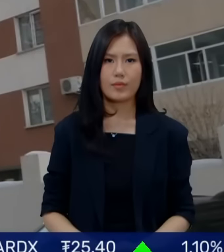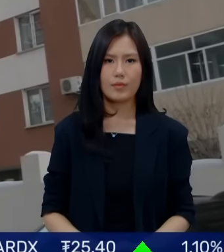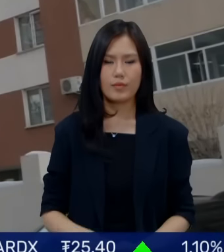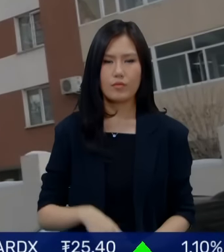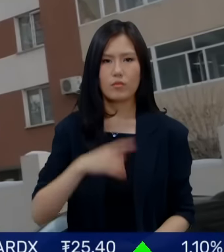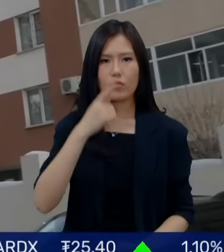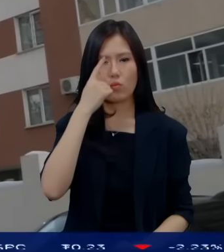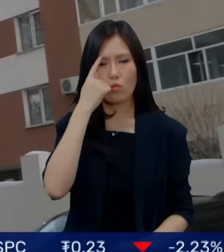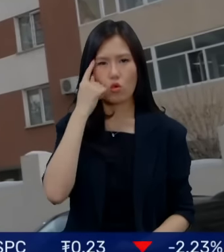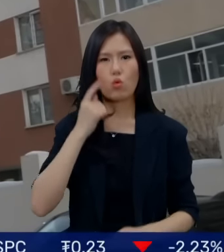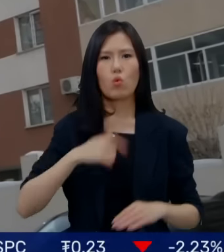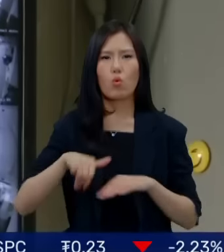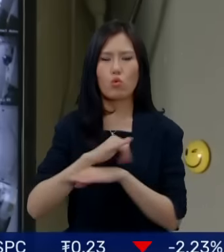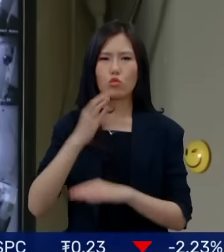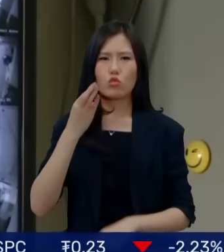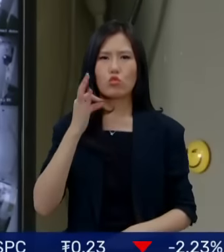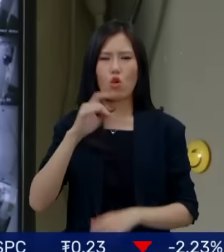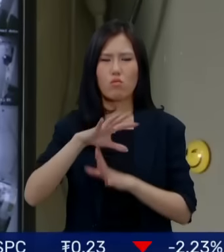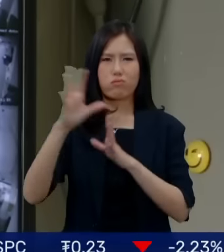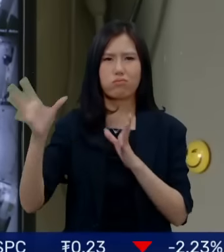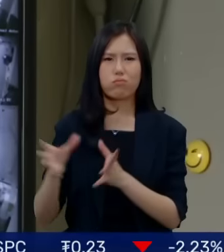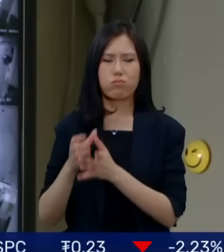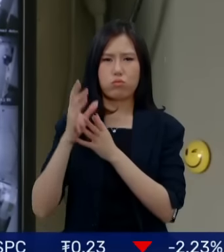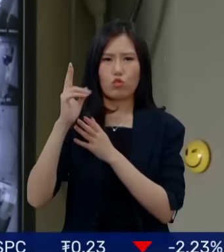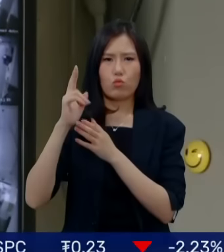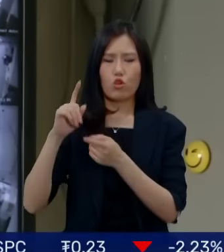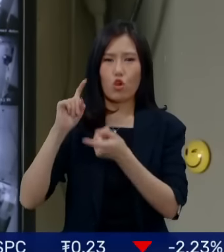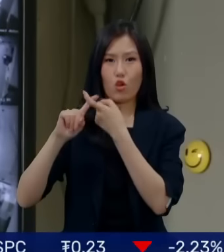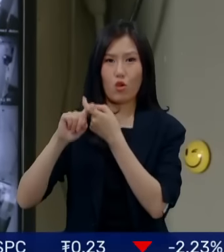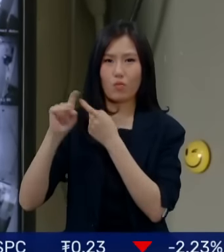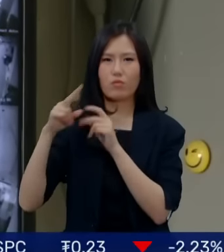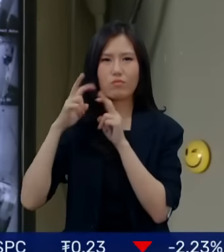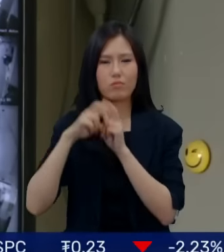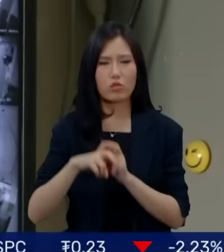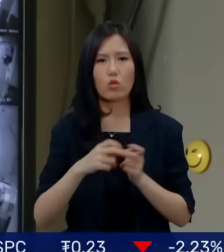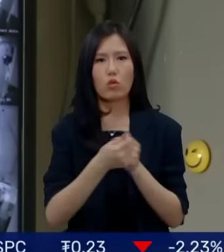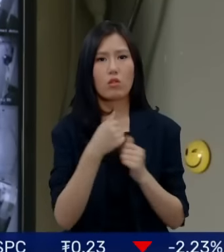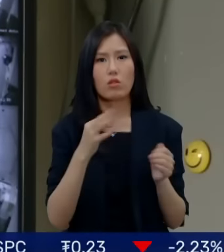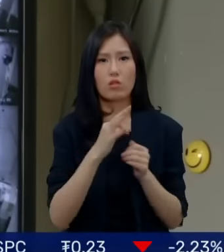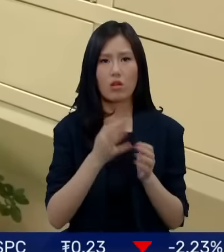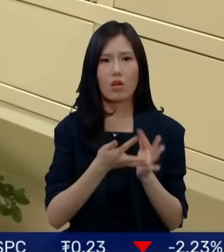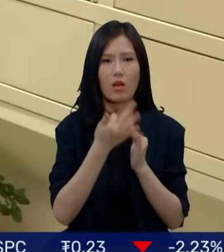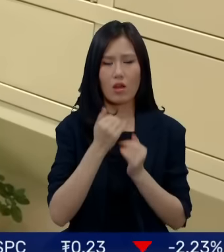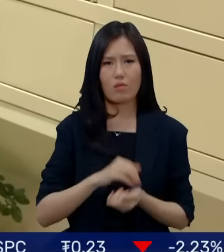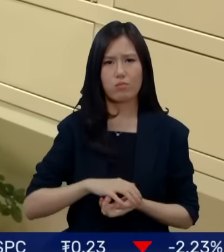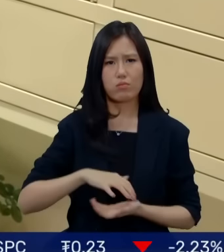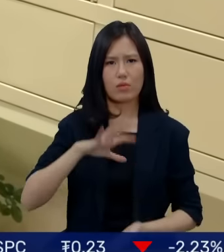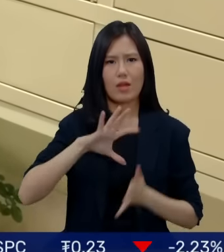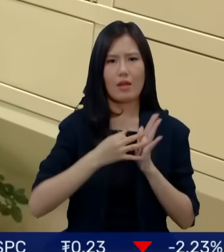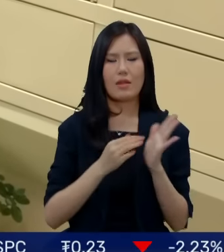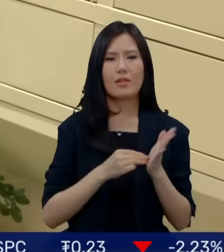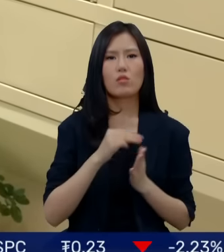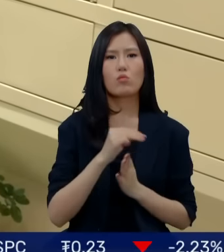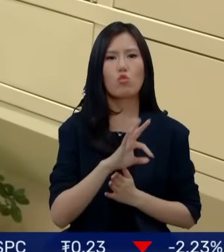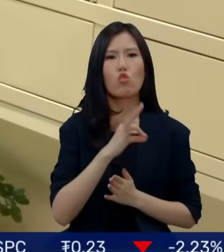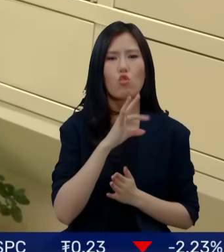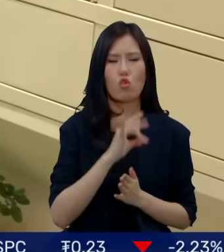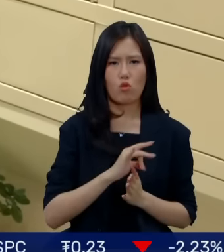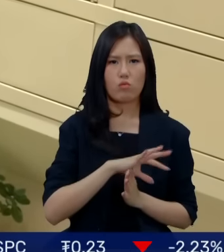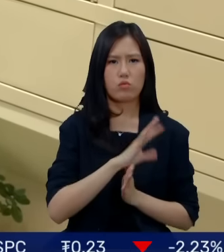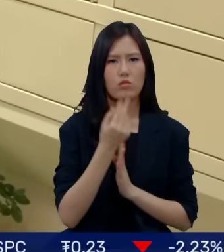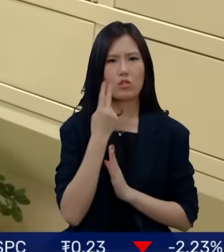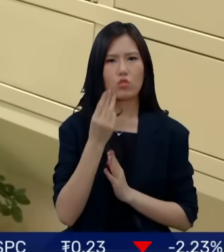Монголын сууц өмчлөгчдийн холбооноос гаргасан судалгаагаар өнөөдрийн байдлаар төлбөрөө төлөөгүй 18 тэрбум төгрөгийн хур өр хурамтлагдж дийлийнх нь шүүхийн